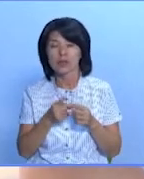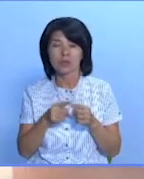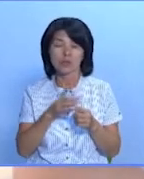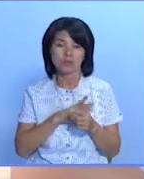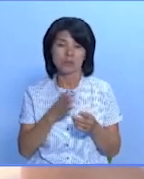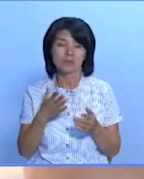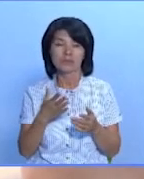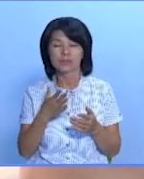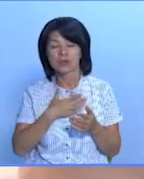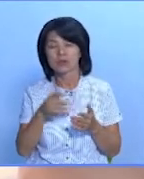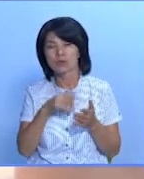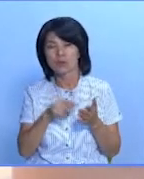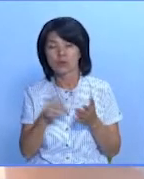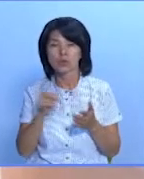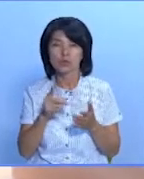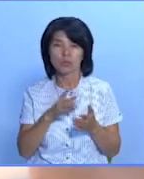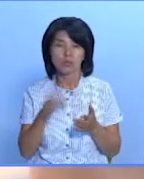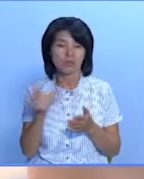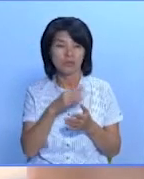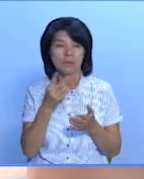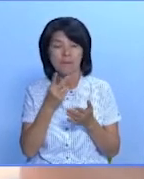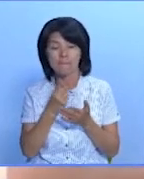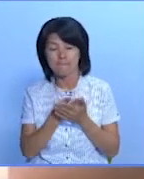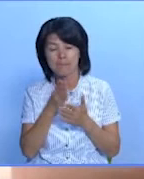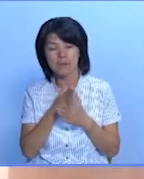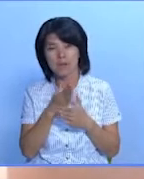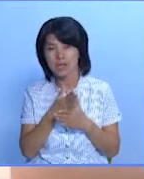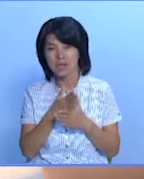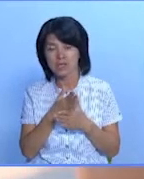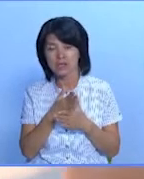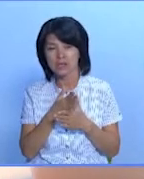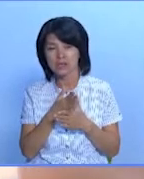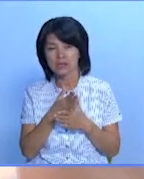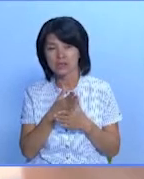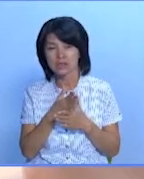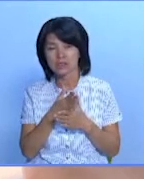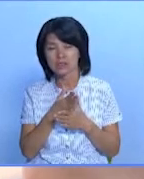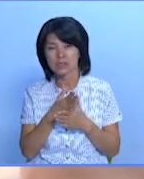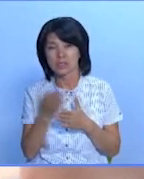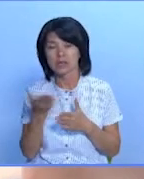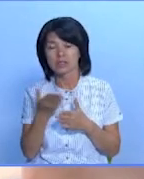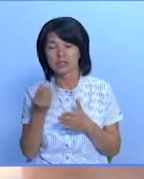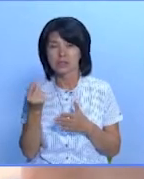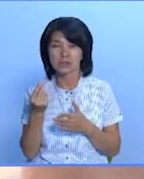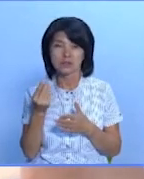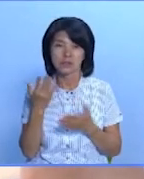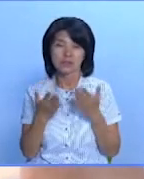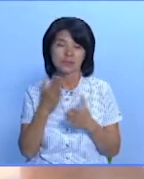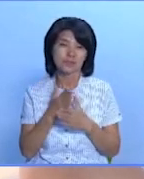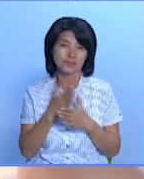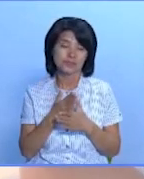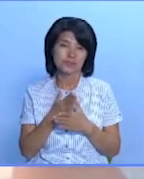гражданам нашего города, чтобы оказывали какие-то финансовые, либо другие какие-то, наверное,